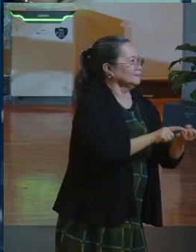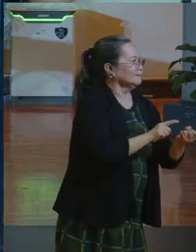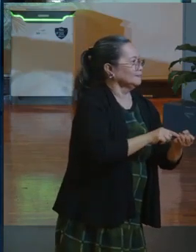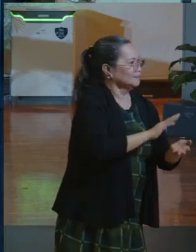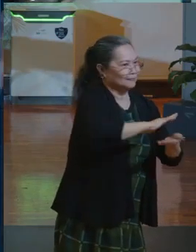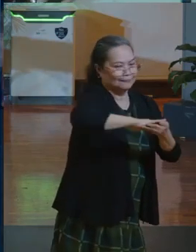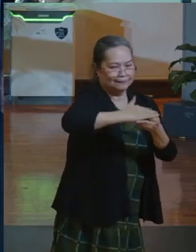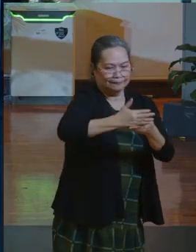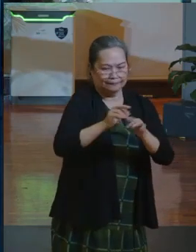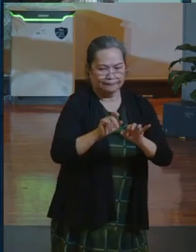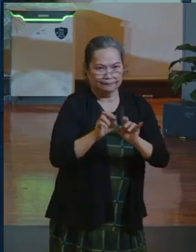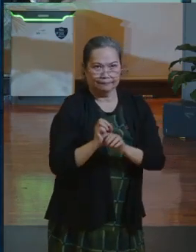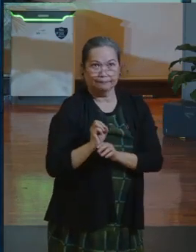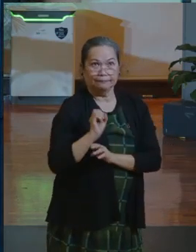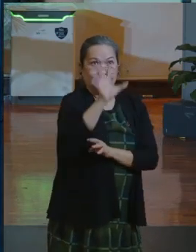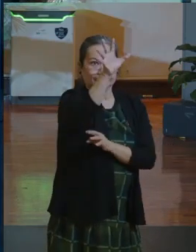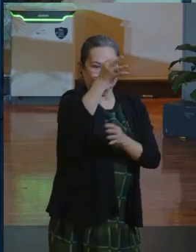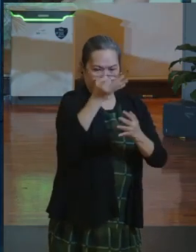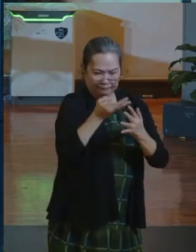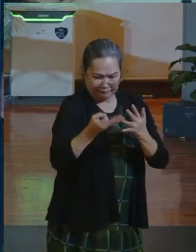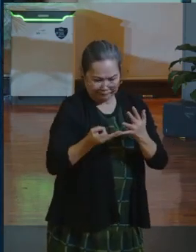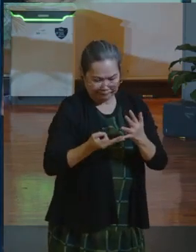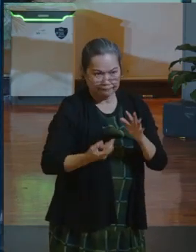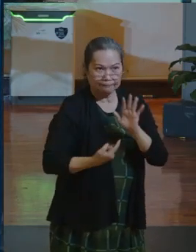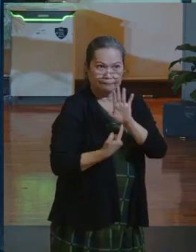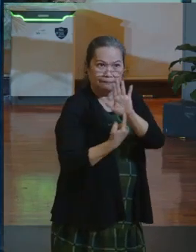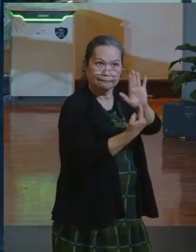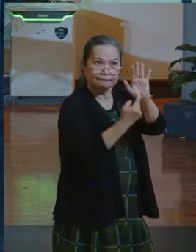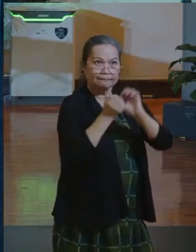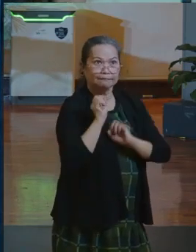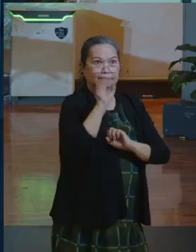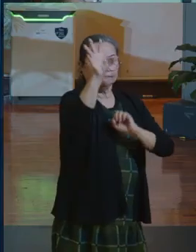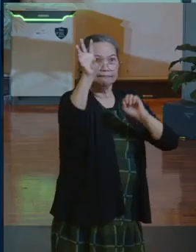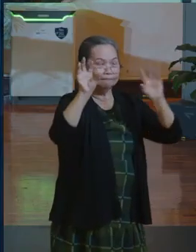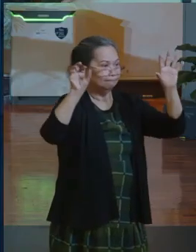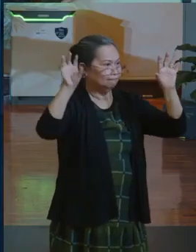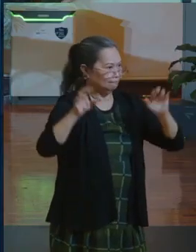laptop, projector, files, presentation deck.